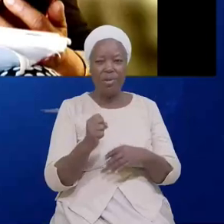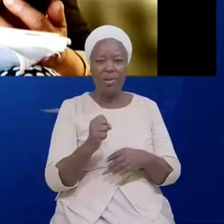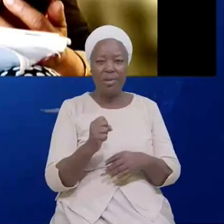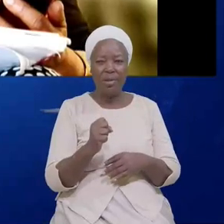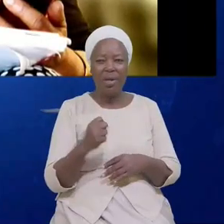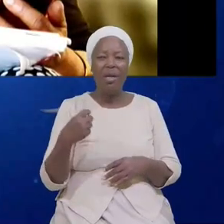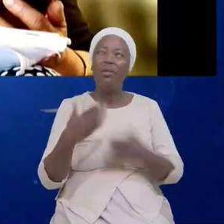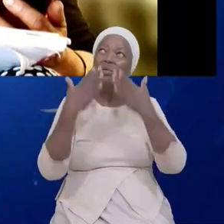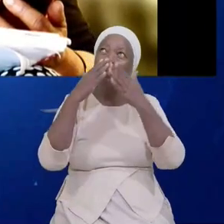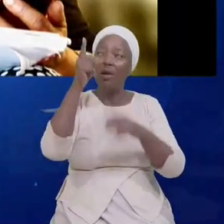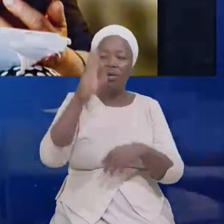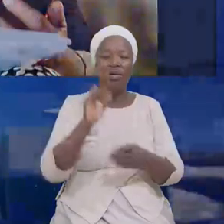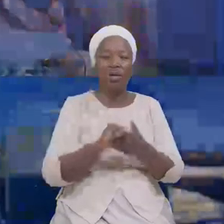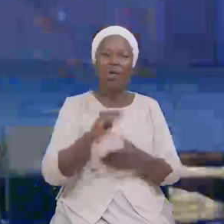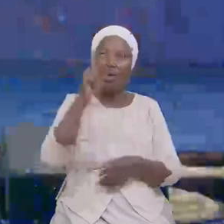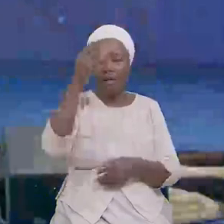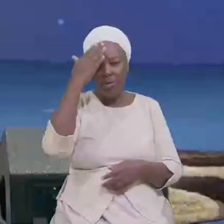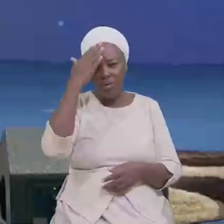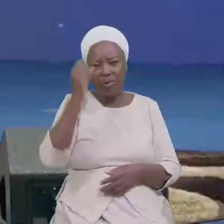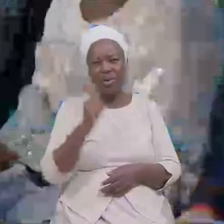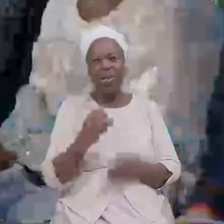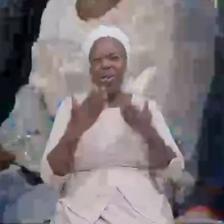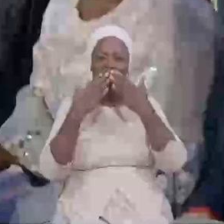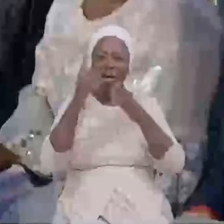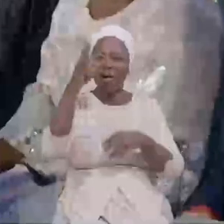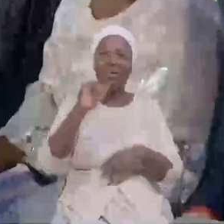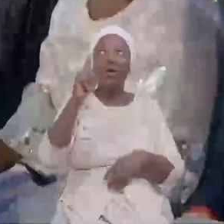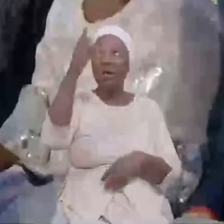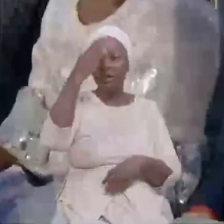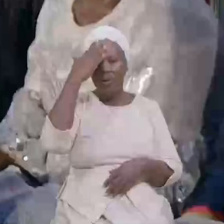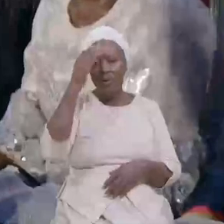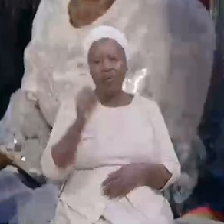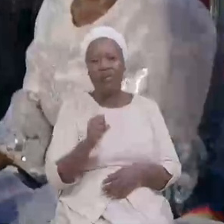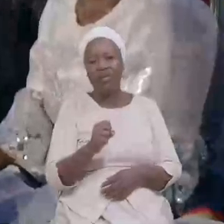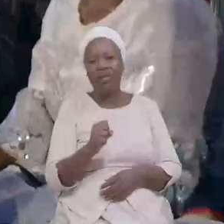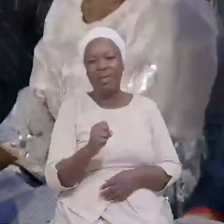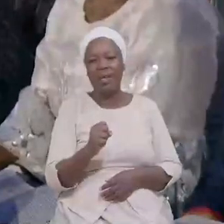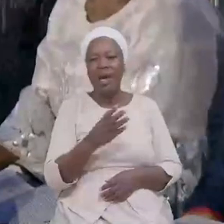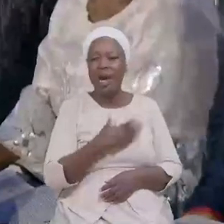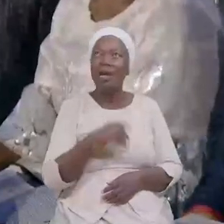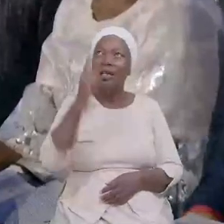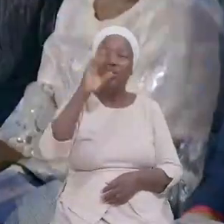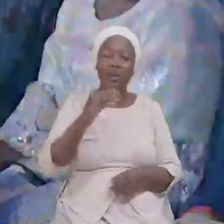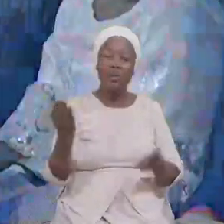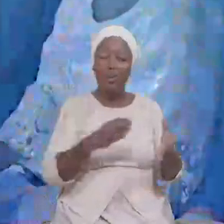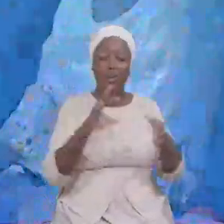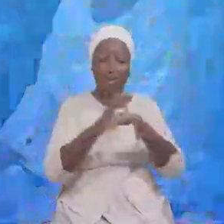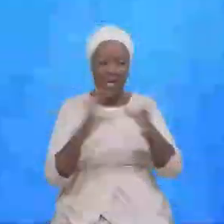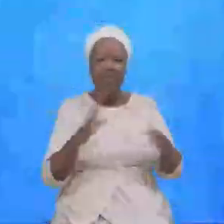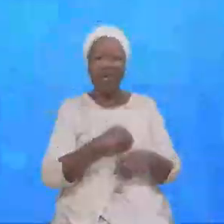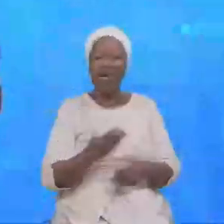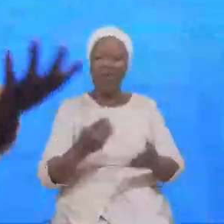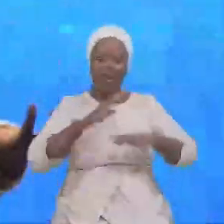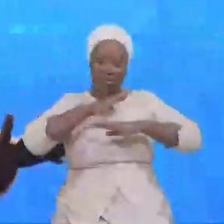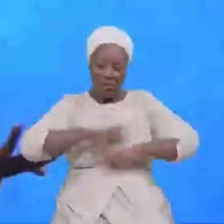Dieu merci, il connaît. J'ai dit, Dieu merci, il connaît. Et il apportera le soulagement, il